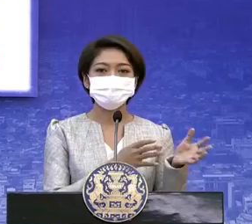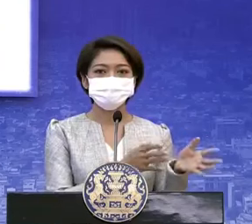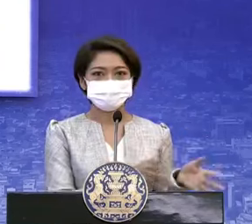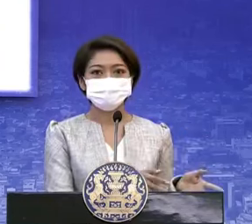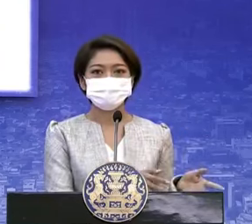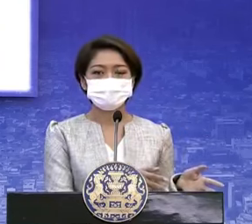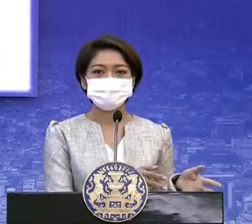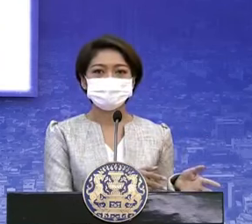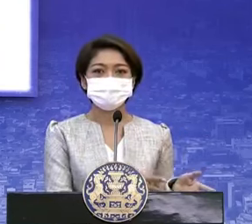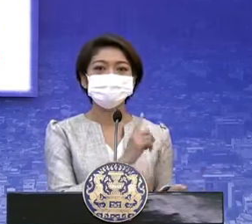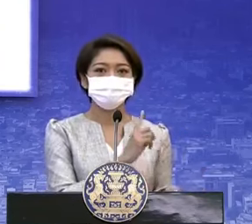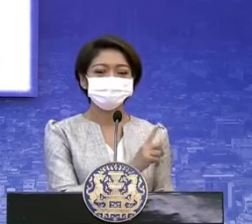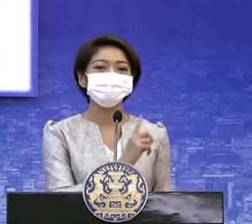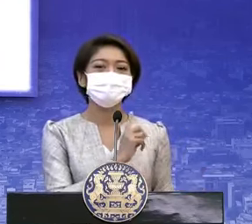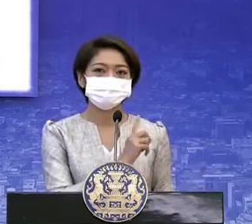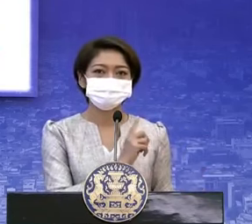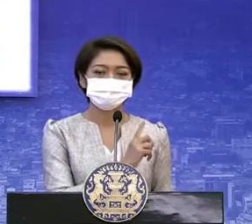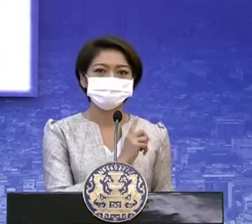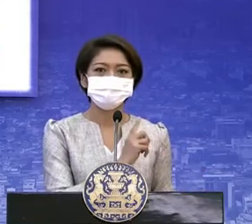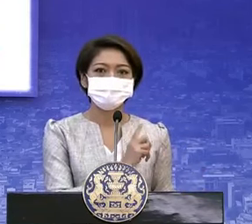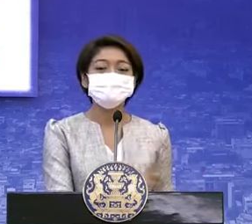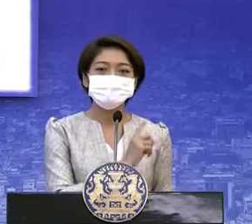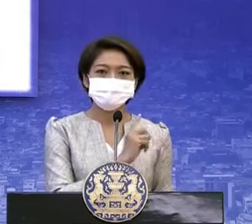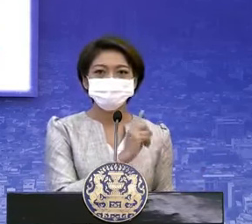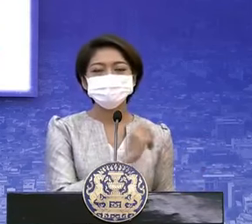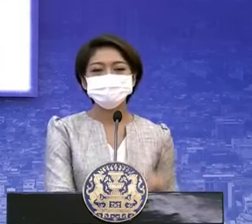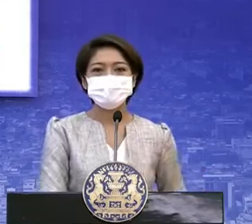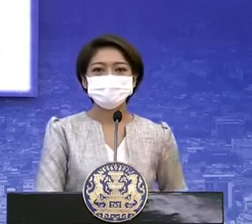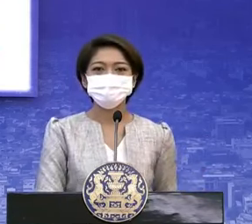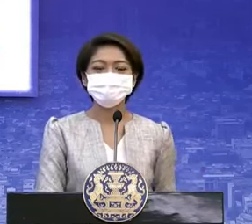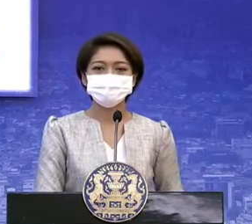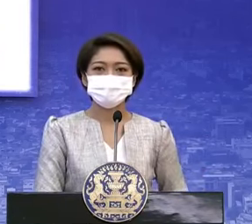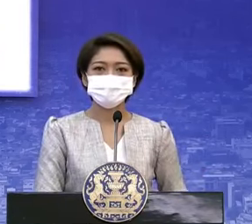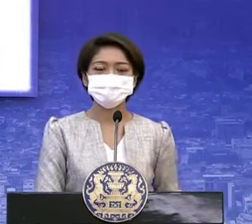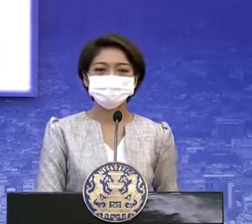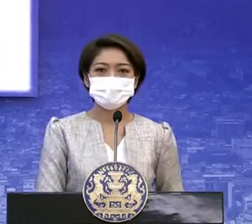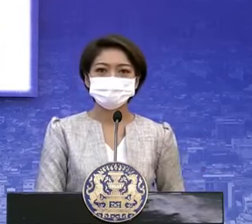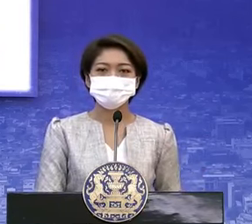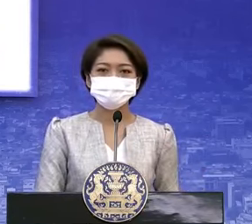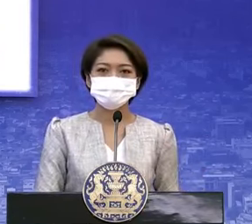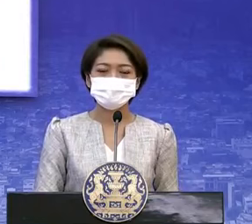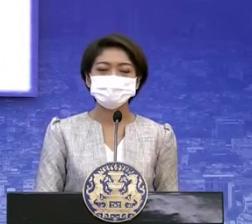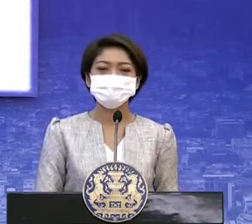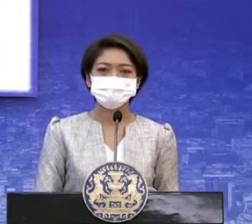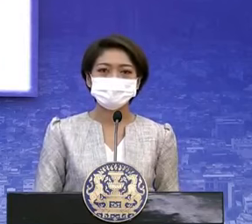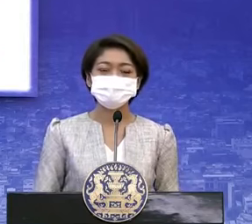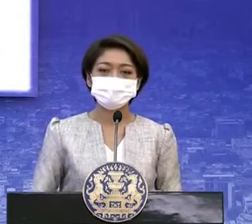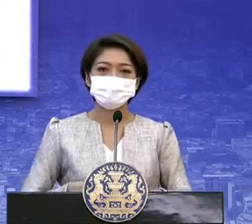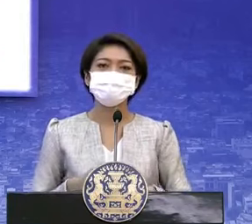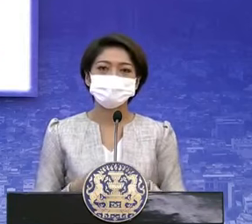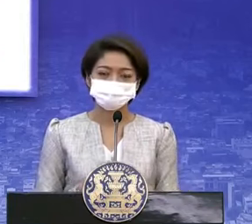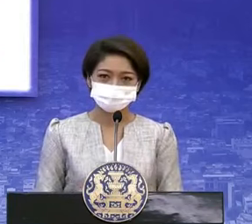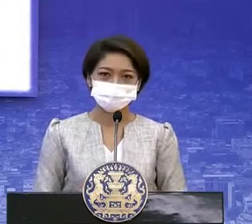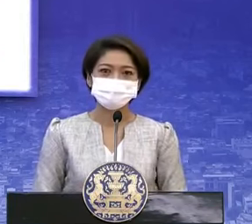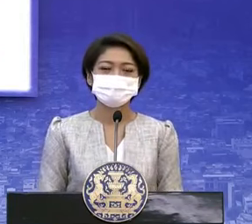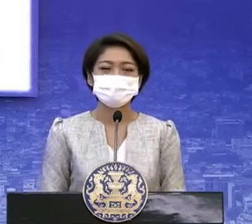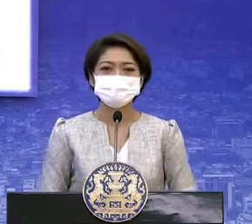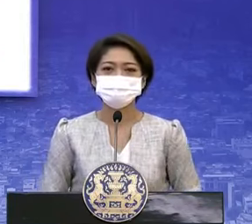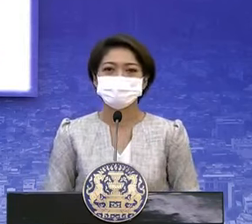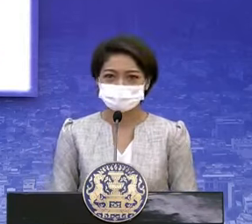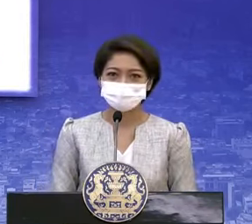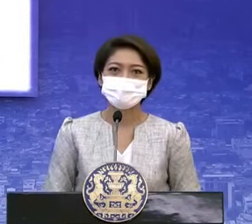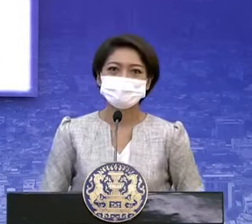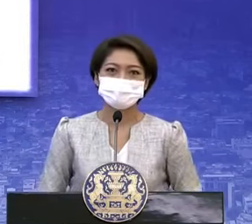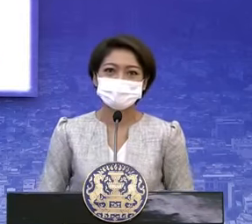ที่จะเข้าสิทธิ์อะไรนะคะ1คนต่อ1สิทธิ์เท่านั้นถือว่าเป็นการช่วยเหลือและเยียวยาเพื่อที่จะให้เรานั้นสามารถผ่านพ้นวิกฤตครั้ง